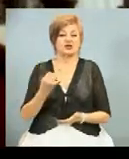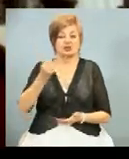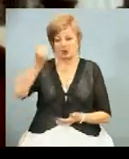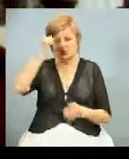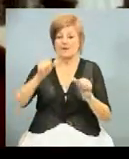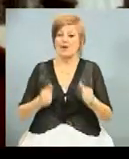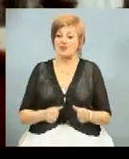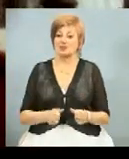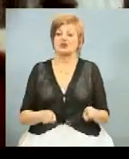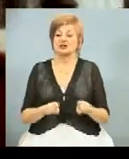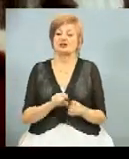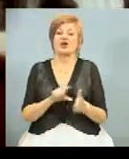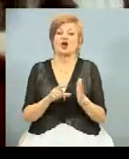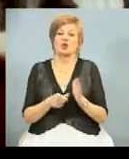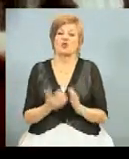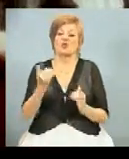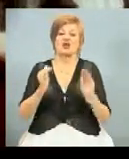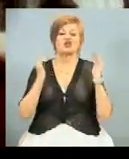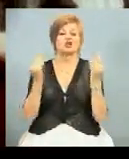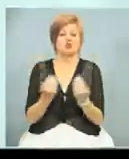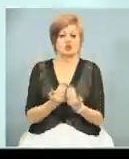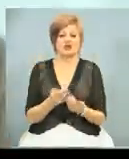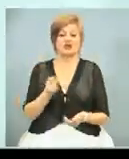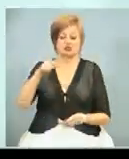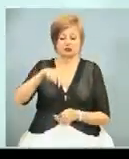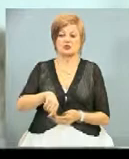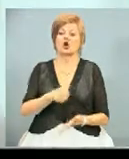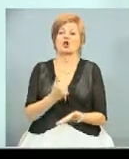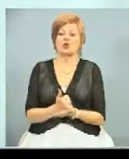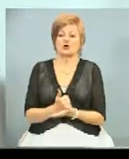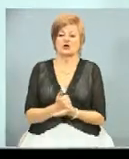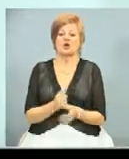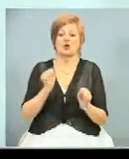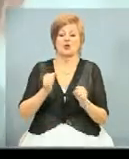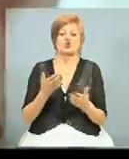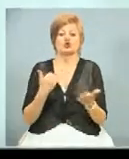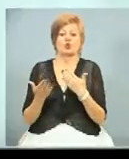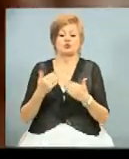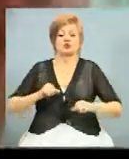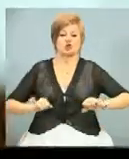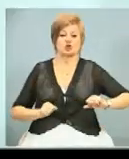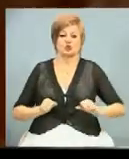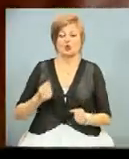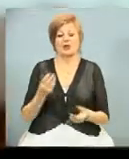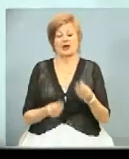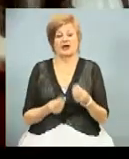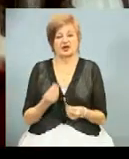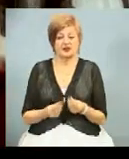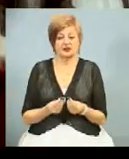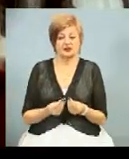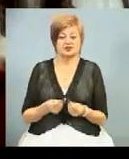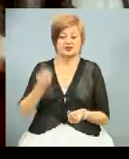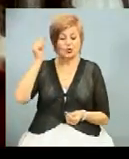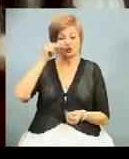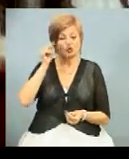Ось так і ваша кімната є суверенною. Ви є у ній головним. Можете спілкуватися із друзями, гратися іграшками,